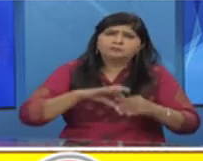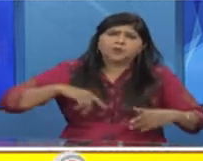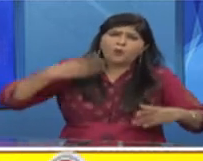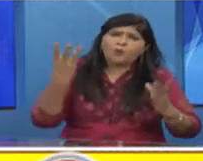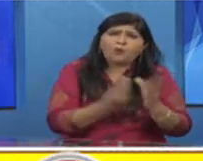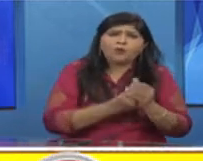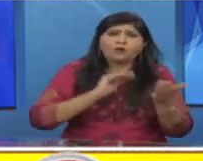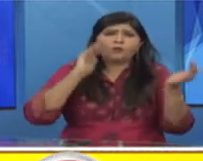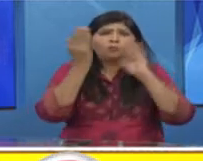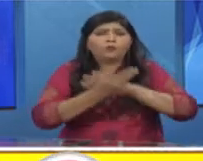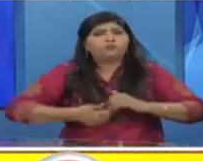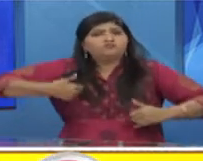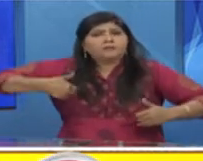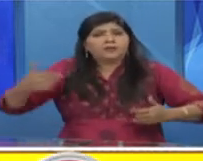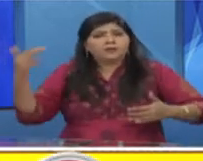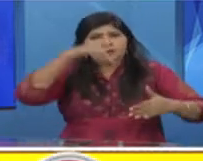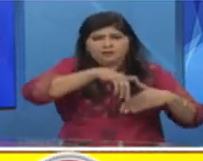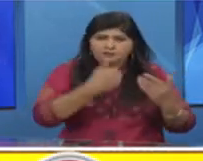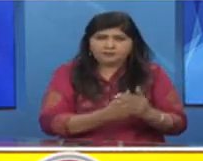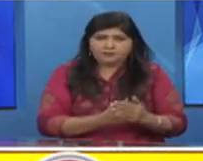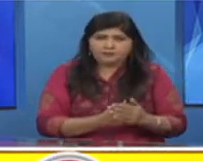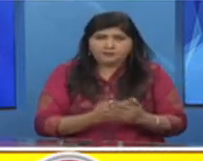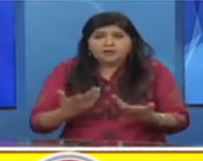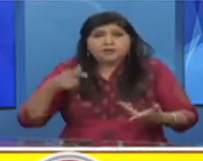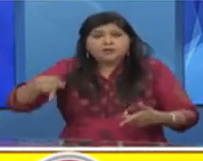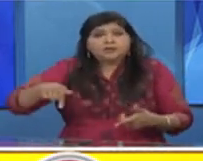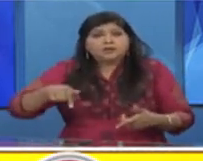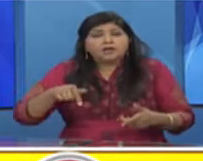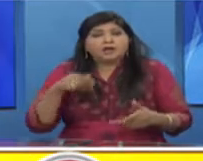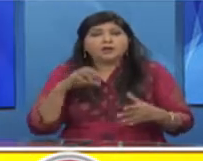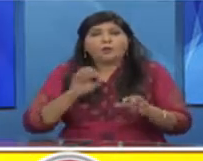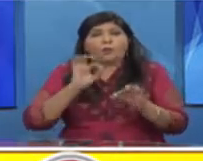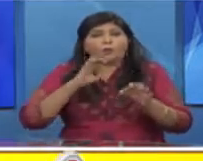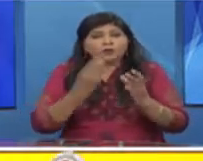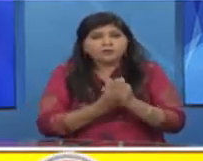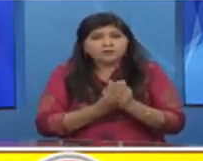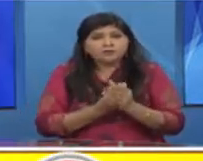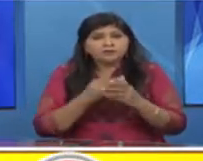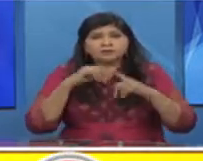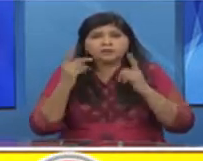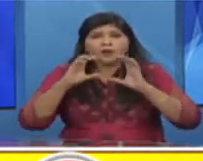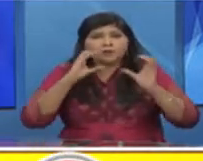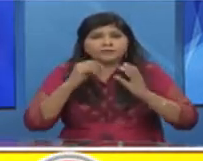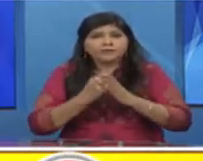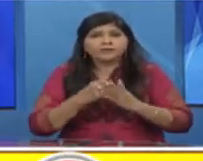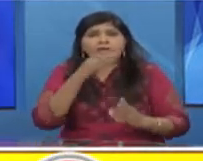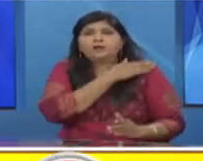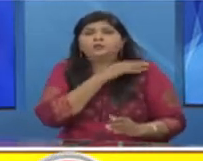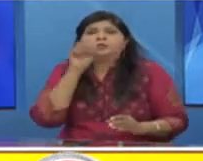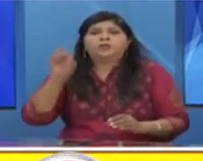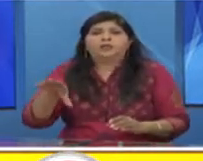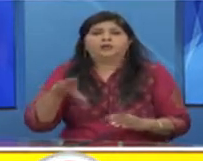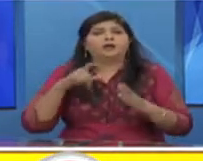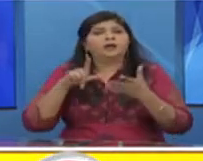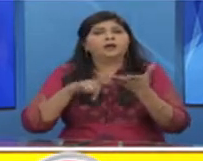से हजारों की संख्या में डेलीगेट्स पहुंचने वाले थे। अधिवेशन की सारी व्यवस्था की जिम्मेदारी सरदार पटेल पर थी।